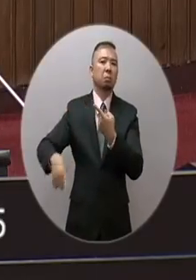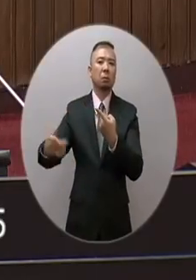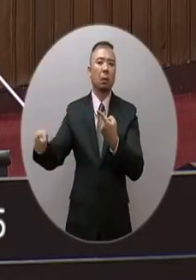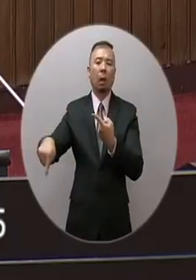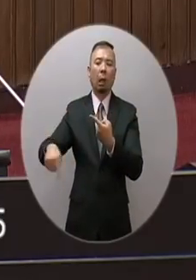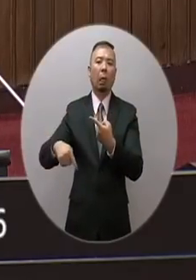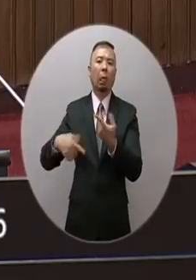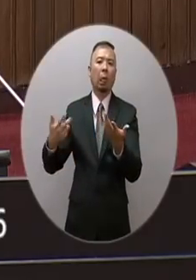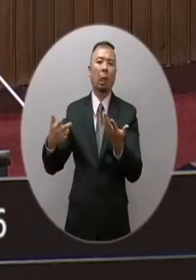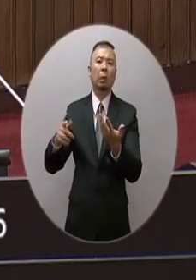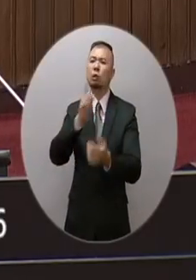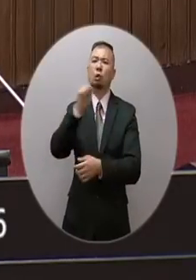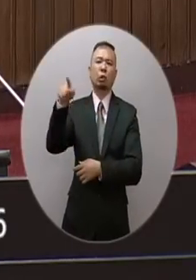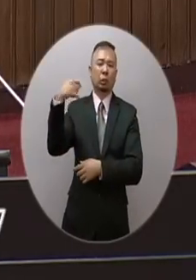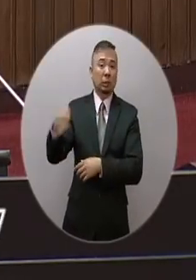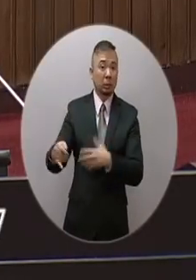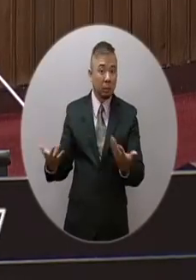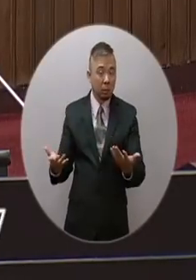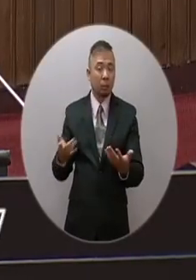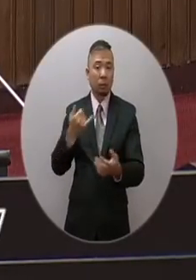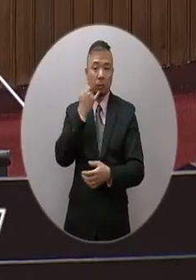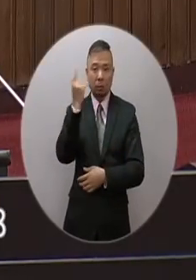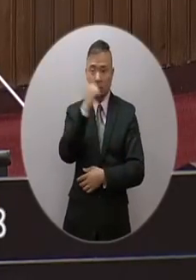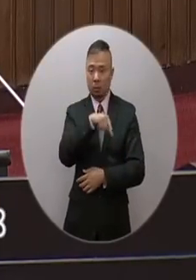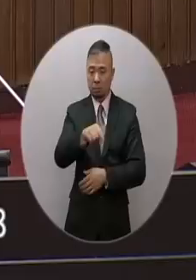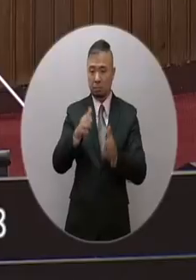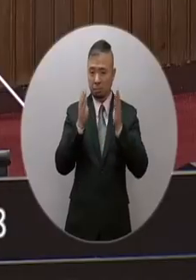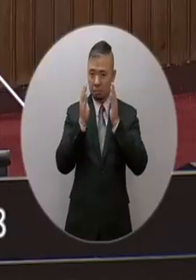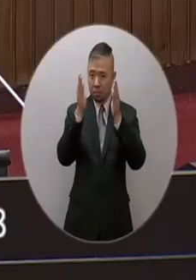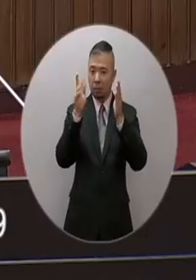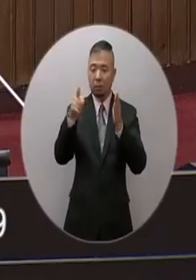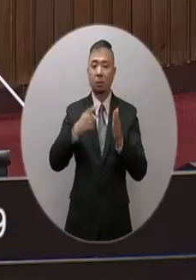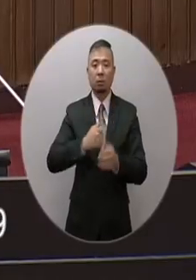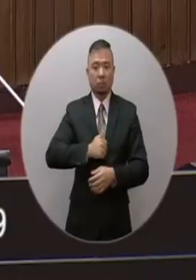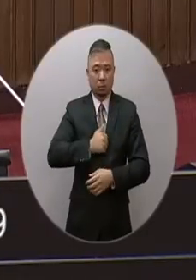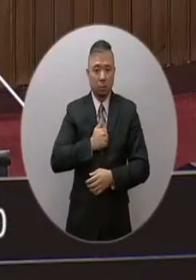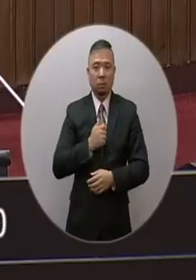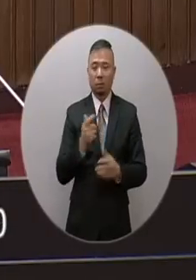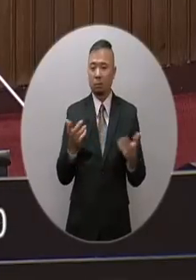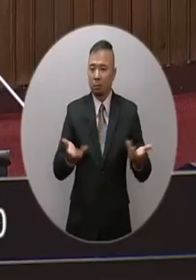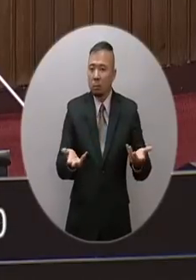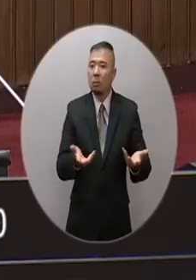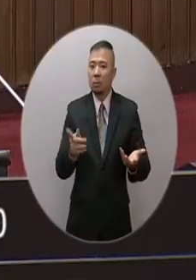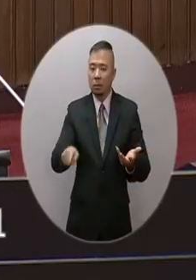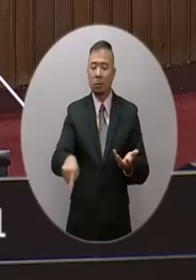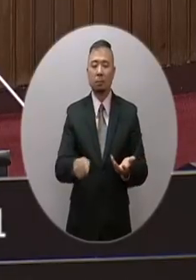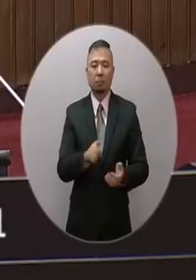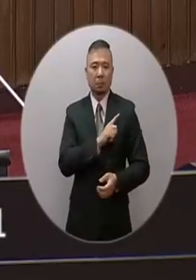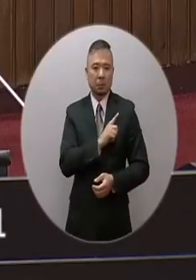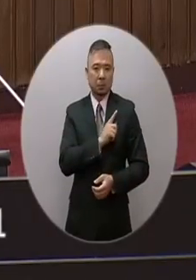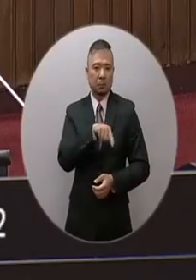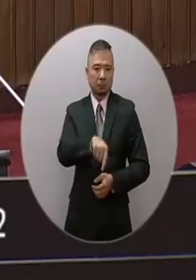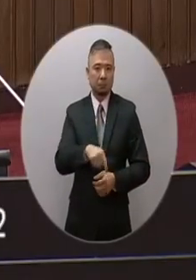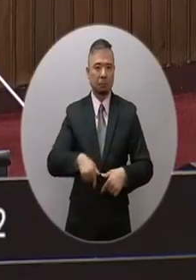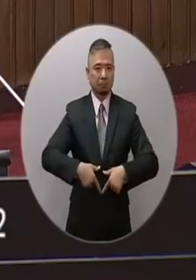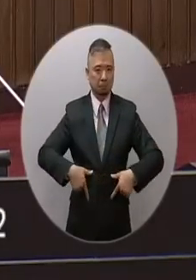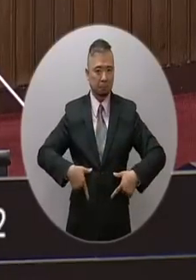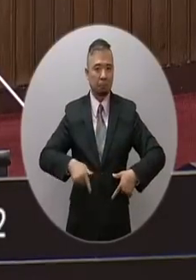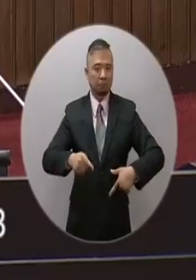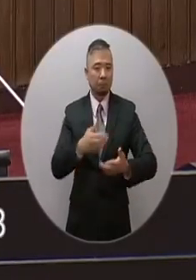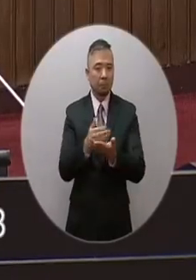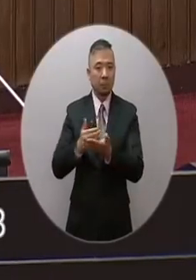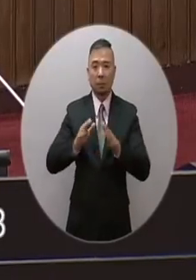重、更面对现实、更智慧的回应？眼见今